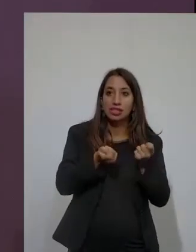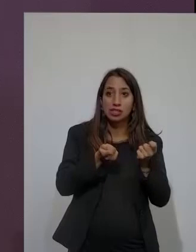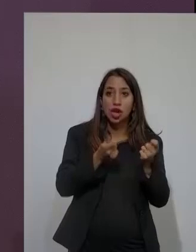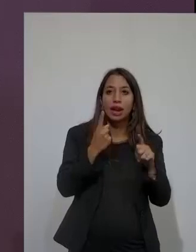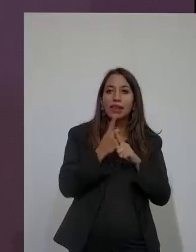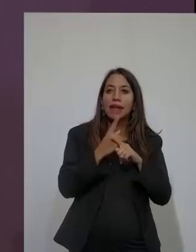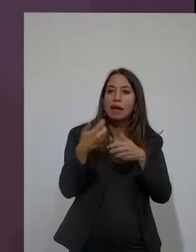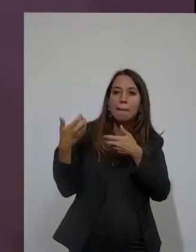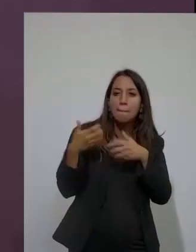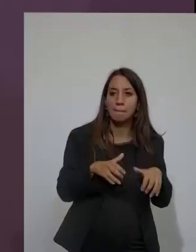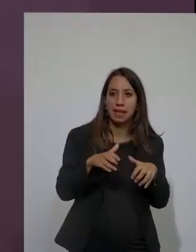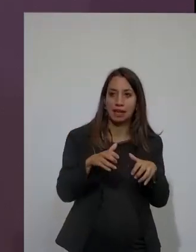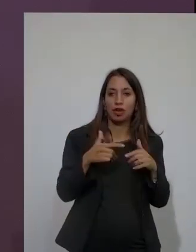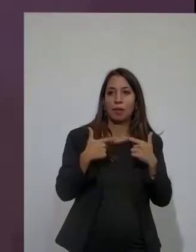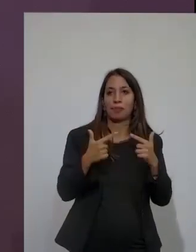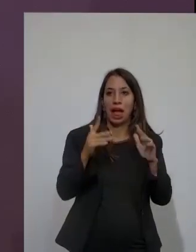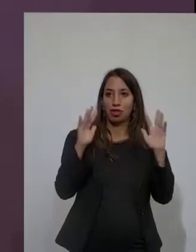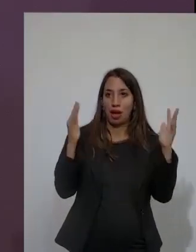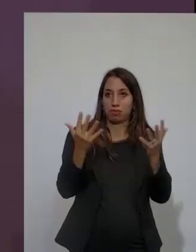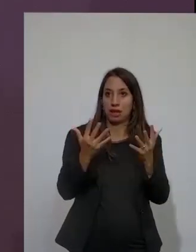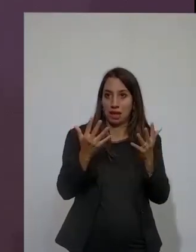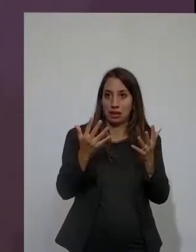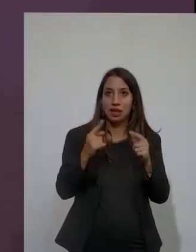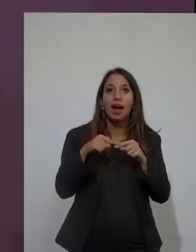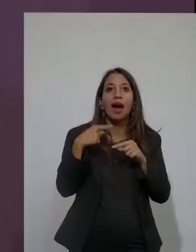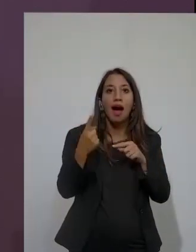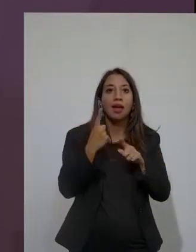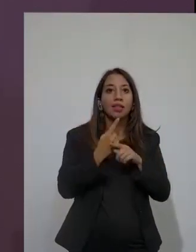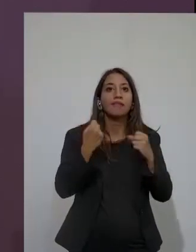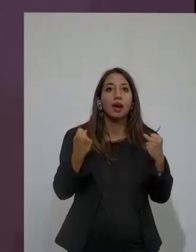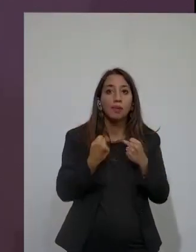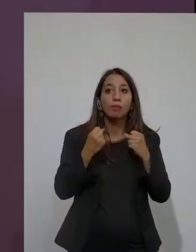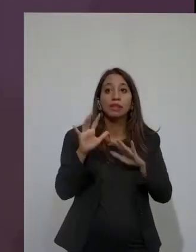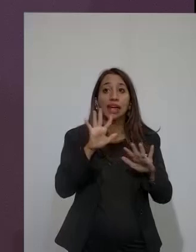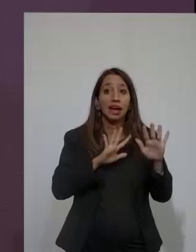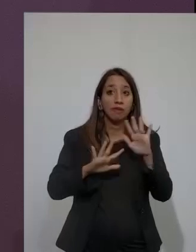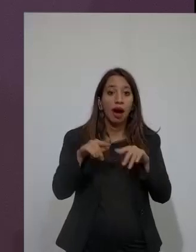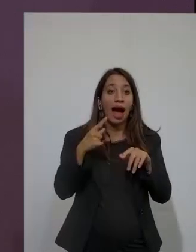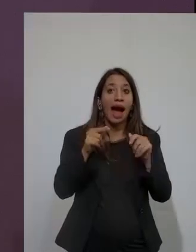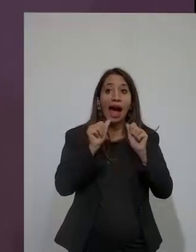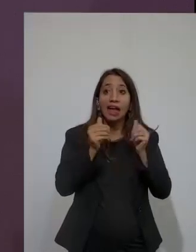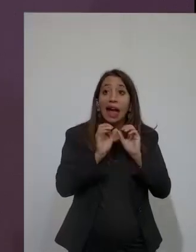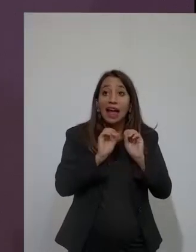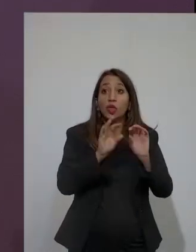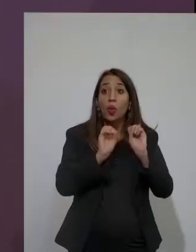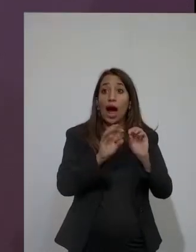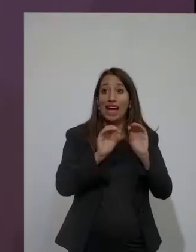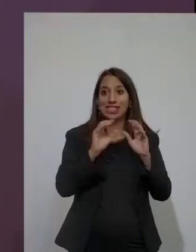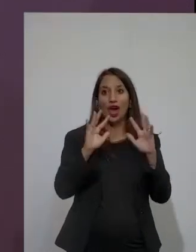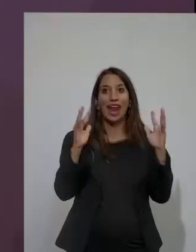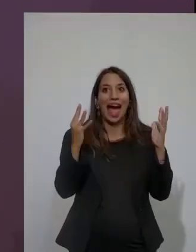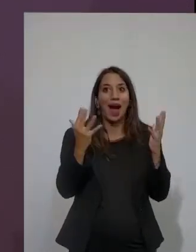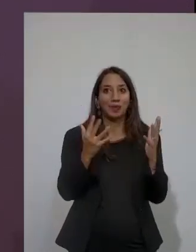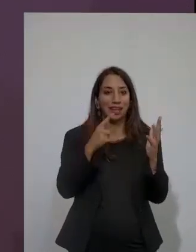minimo l'impronta ambientale della struttura e per promuovere l'informazione e l'educazione ambientale dei